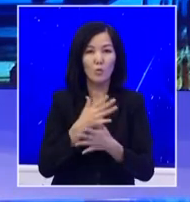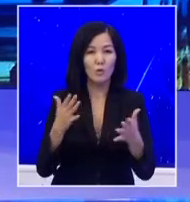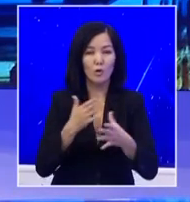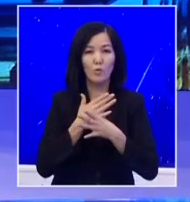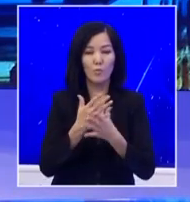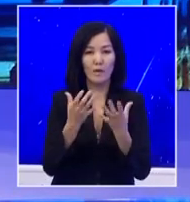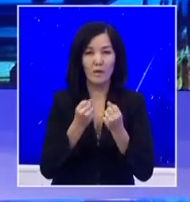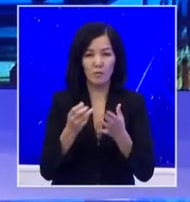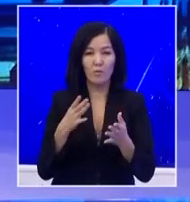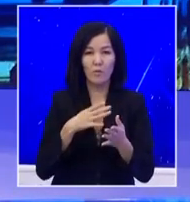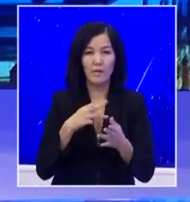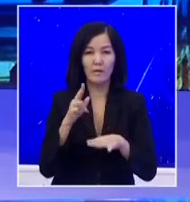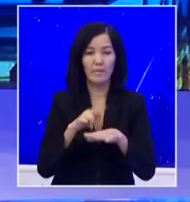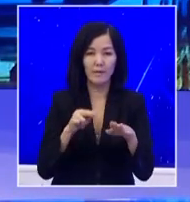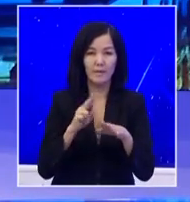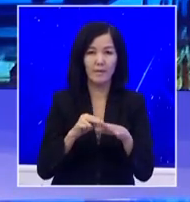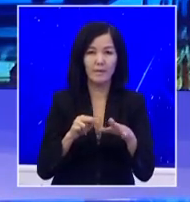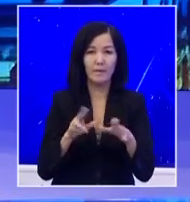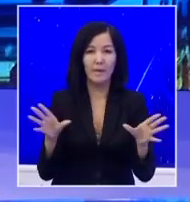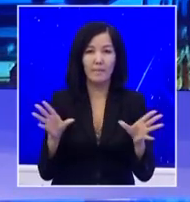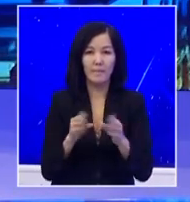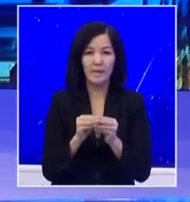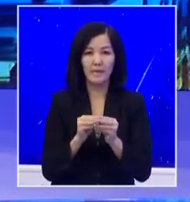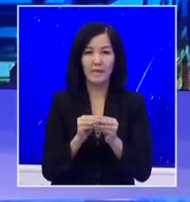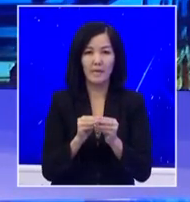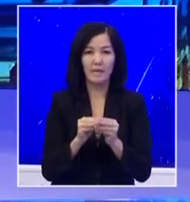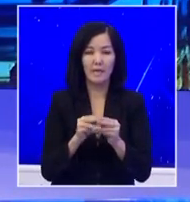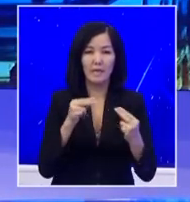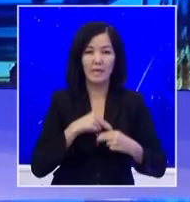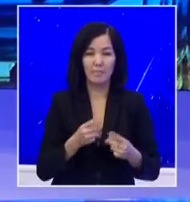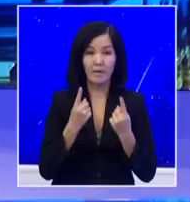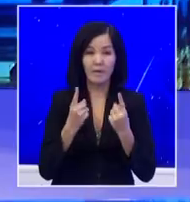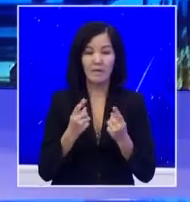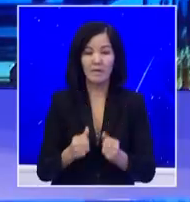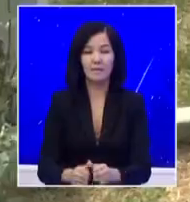пен қауіпсіздігін қамтамасыз етуде полиция мамандарымен қатар олардың да еңбегі ерен.